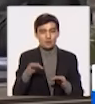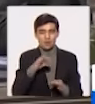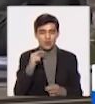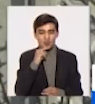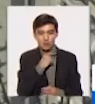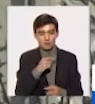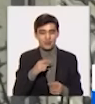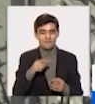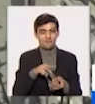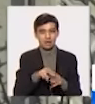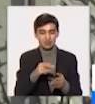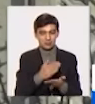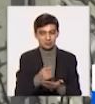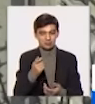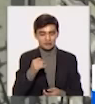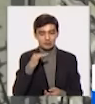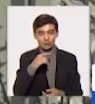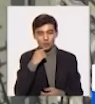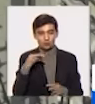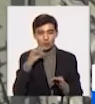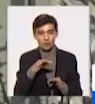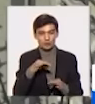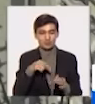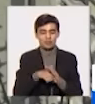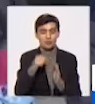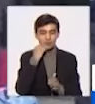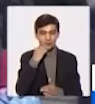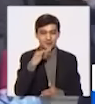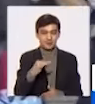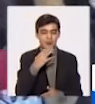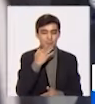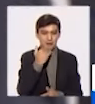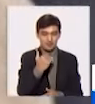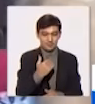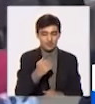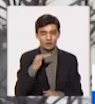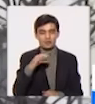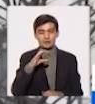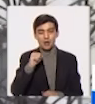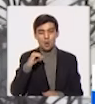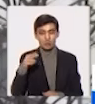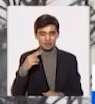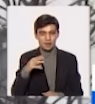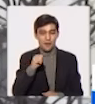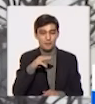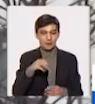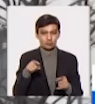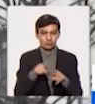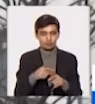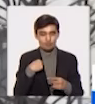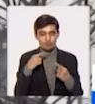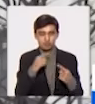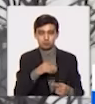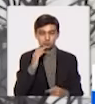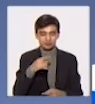салқынын тигізуде. Ал Ресей сарапшылары мұндай қадамға Мәскеу АқШ пен Сауд Арабиясын төзімділікке сынап алу үшін барды деген уәж айтып жатыр.